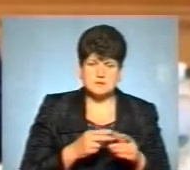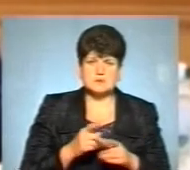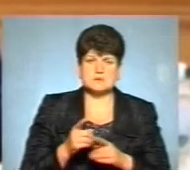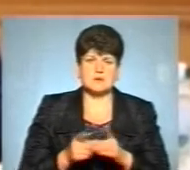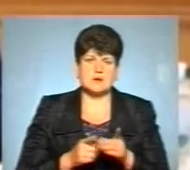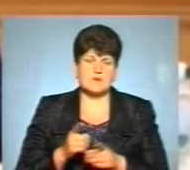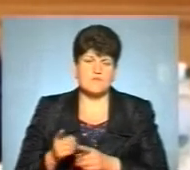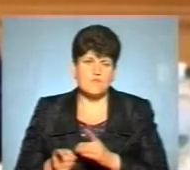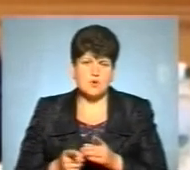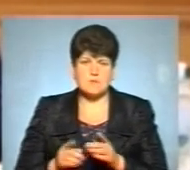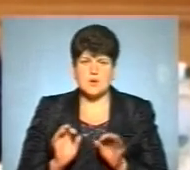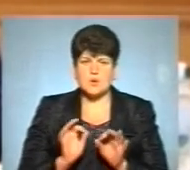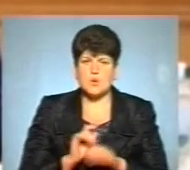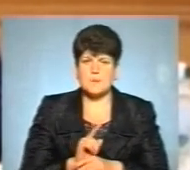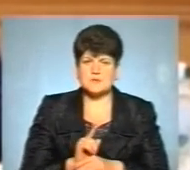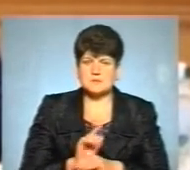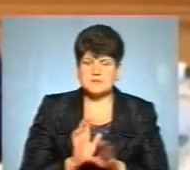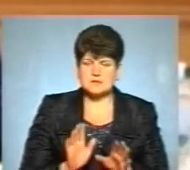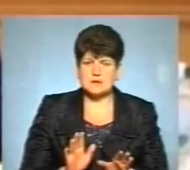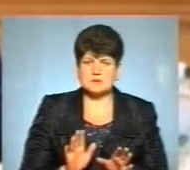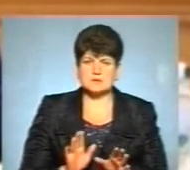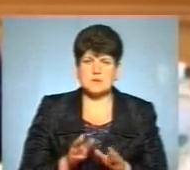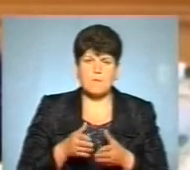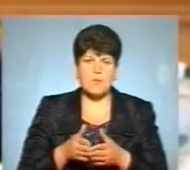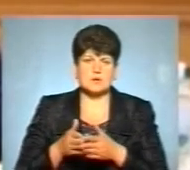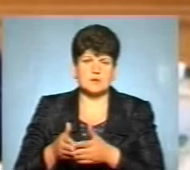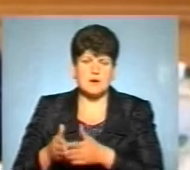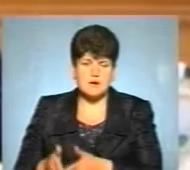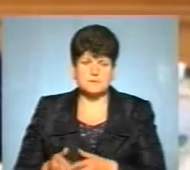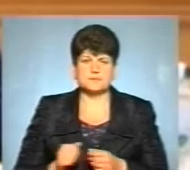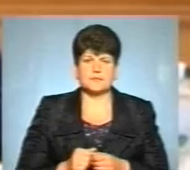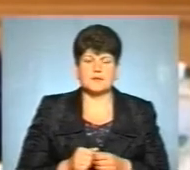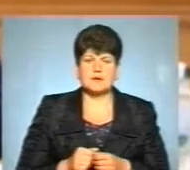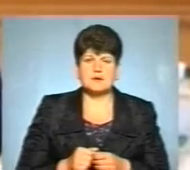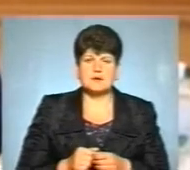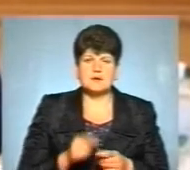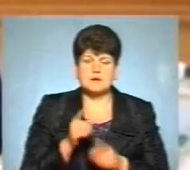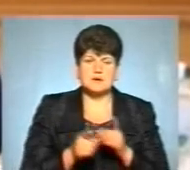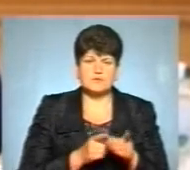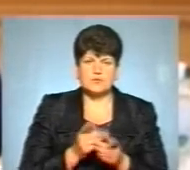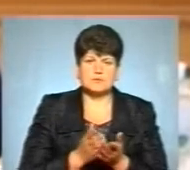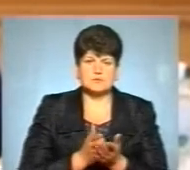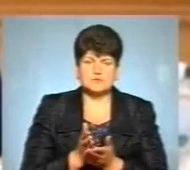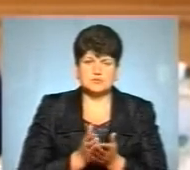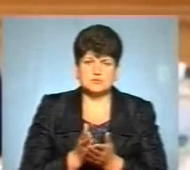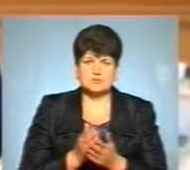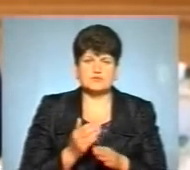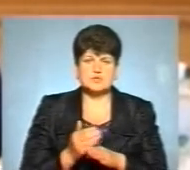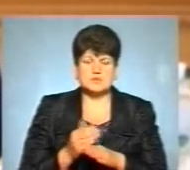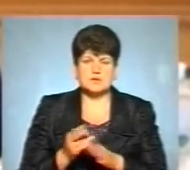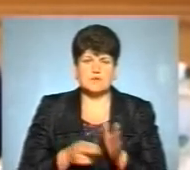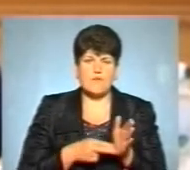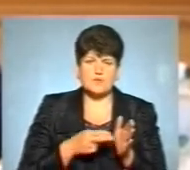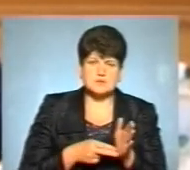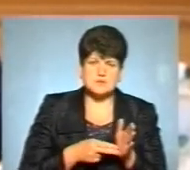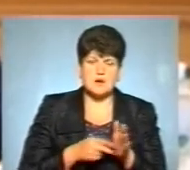реформа і оптимізація в портах, реформа інфраструктури в частині вокзалів,